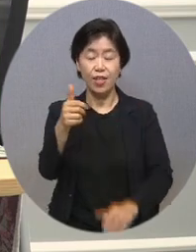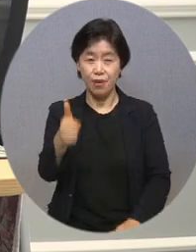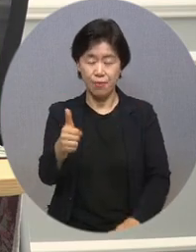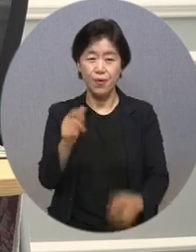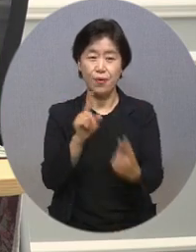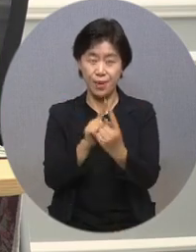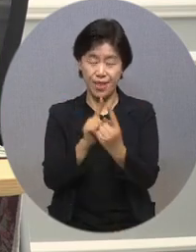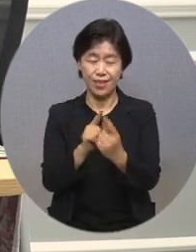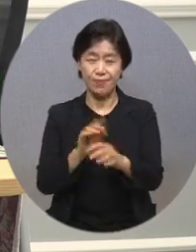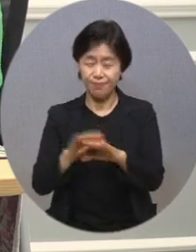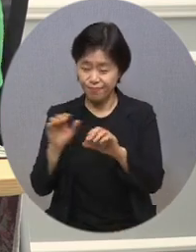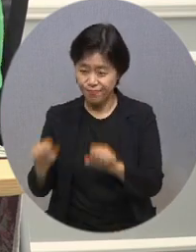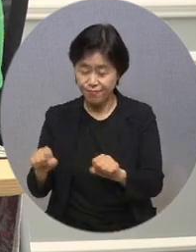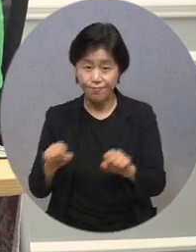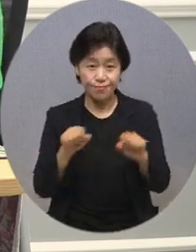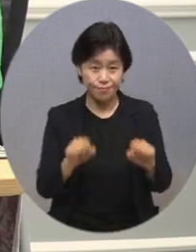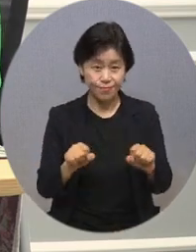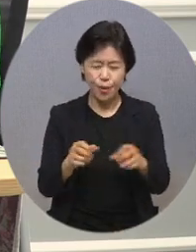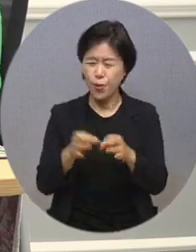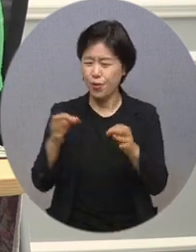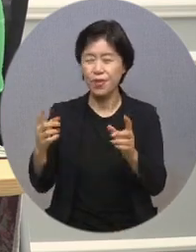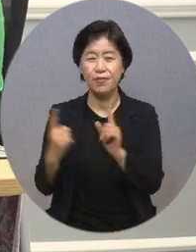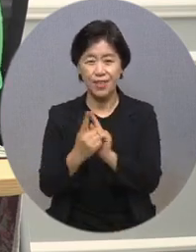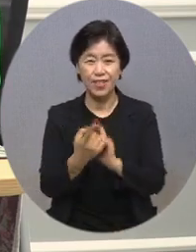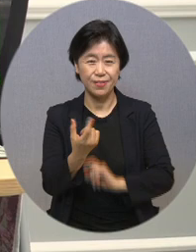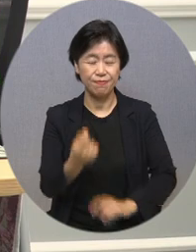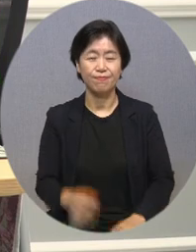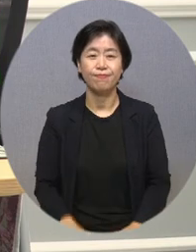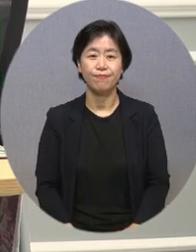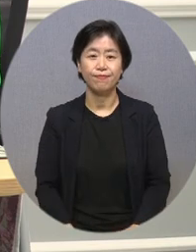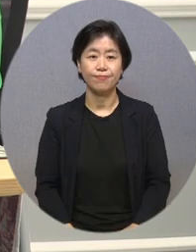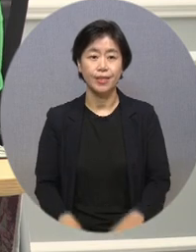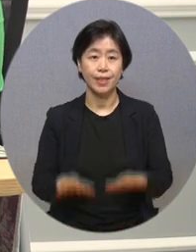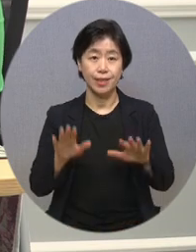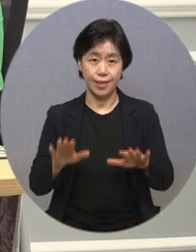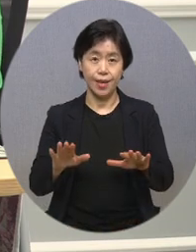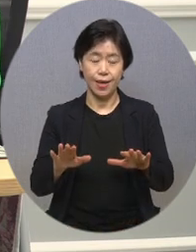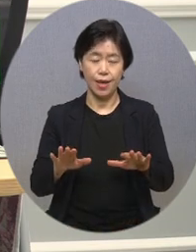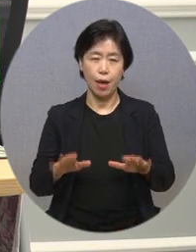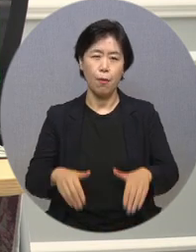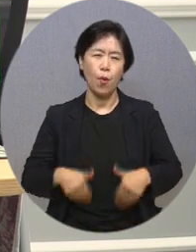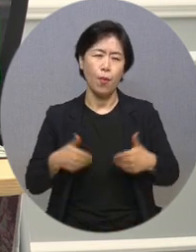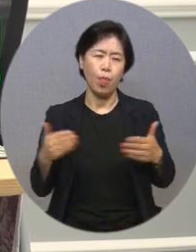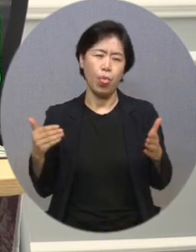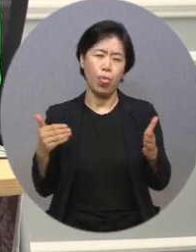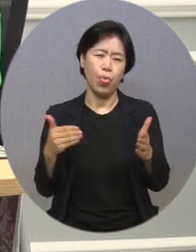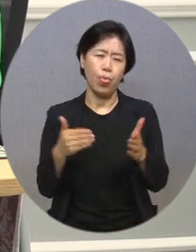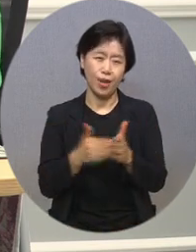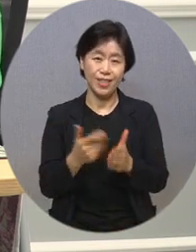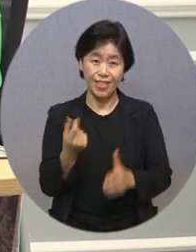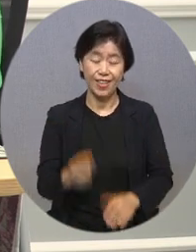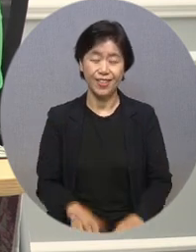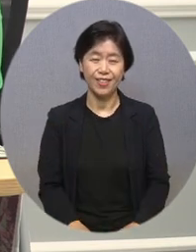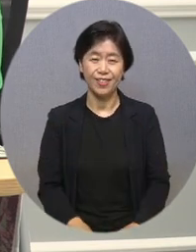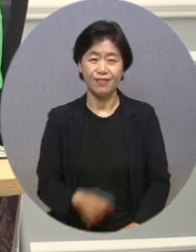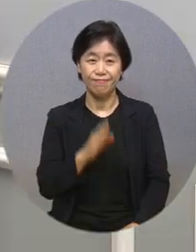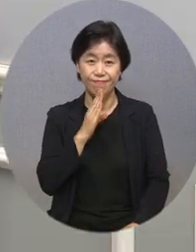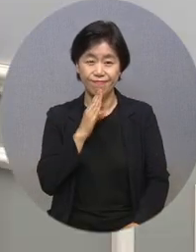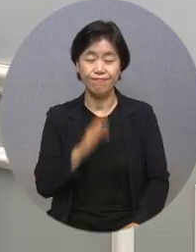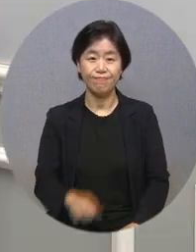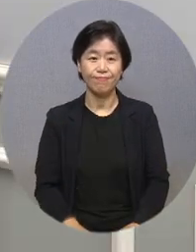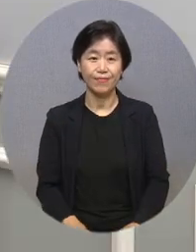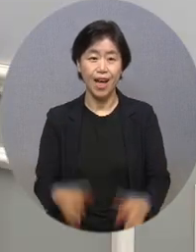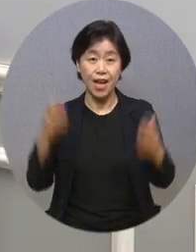본부장님. 안녕하세요. 오랜만에 뵙습니다. 네. 네. 이제 봄꽃도 지기 시작하고 실록의 시간이 다가오고 있잖아요. 네. 이